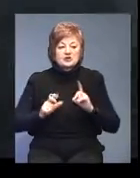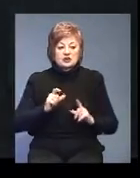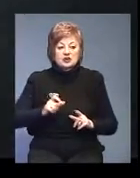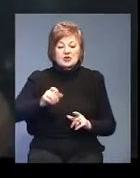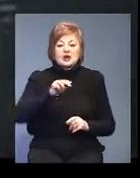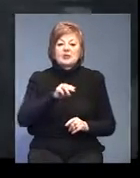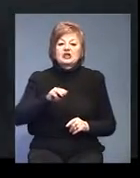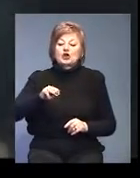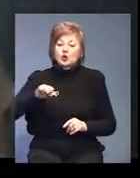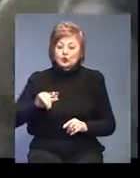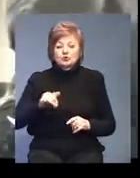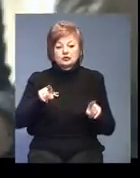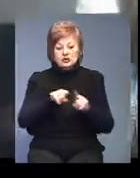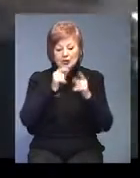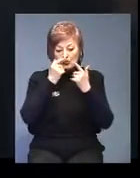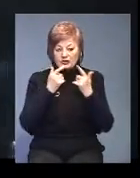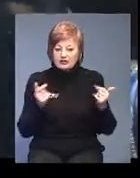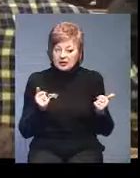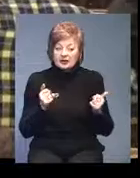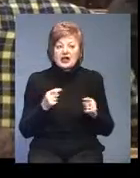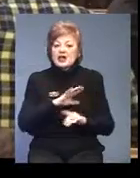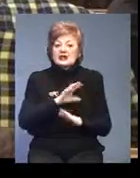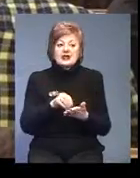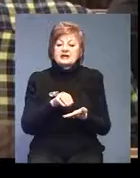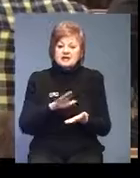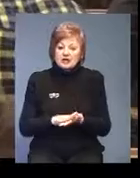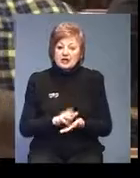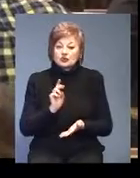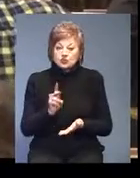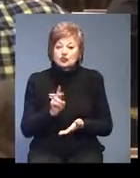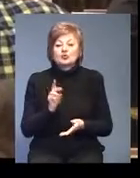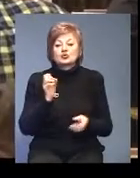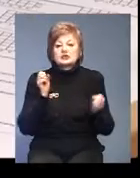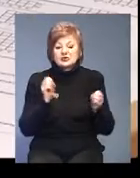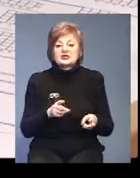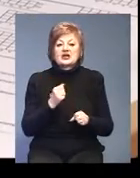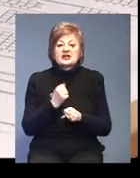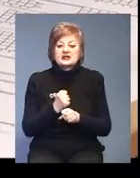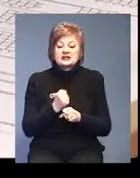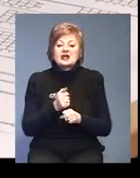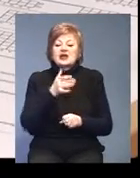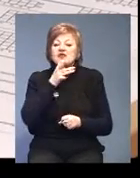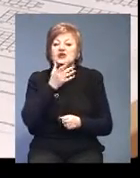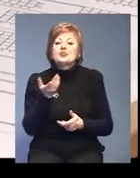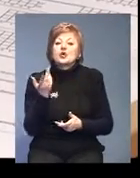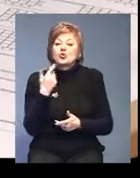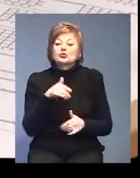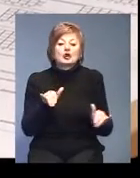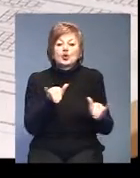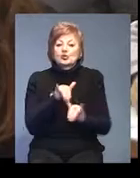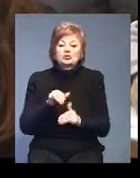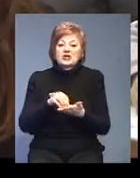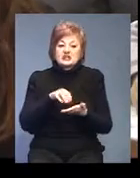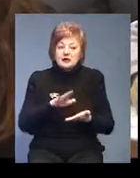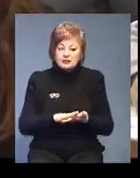профтехосвіти, повідомляє прес-служба облдержадміністрації. Для зареєстрованих буде створено інформаційні сторінки з повідомленням про місце і час тестування. З 6 лютого до